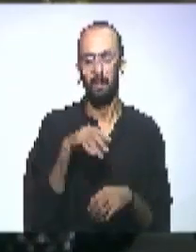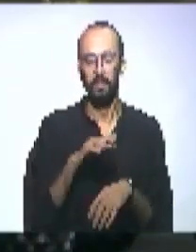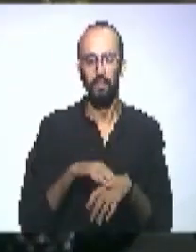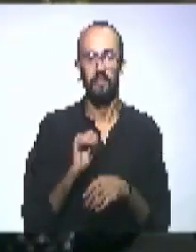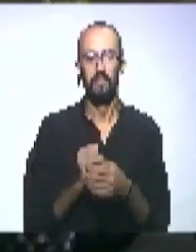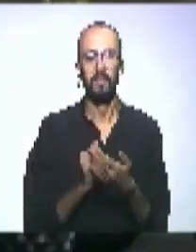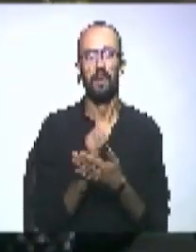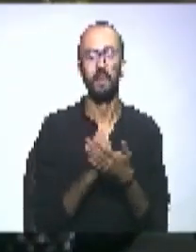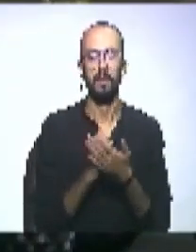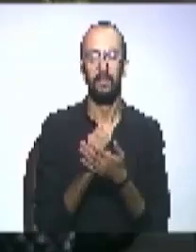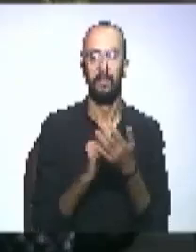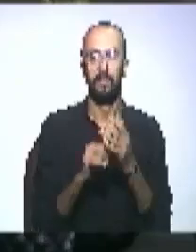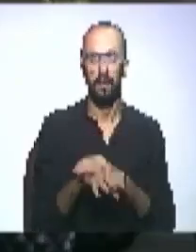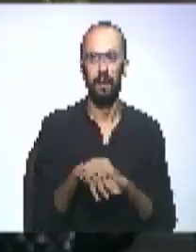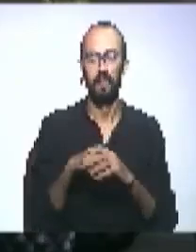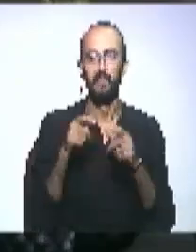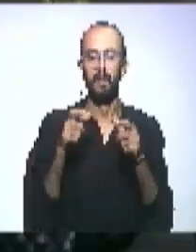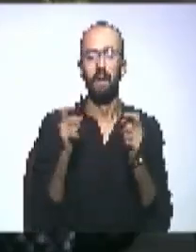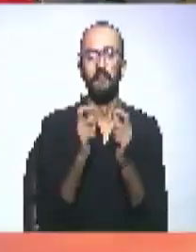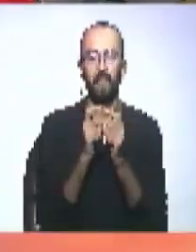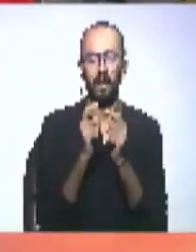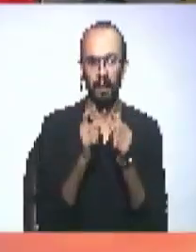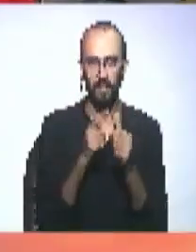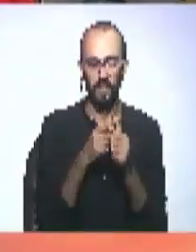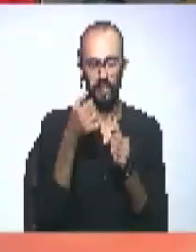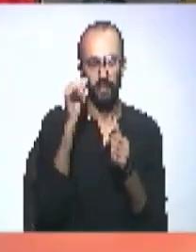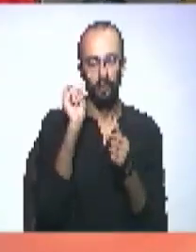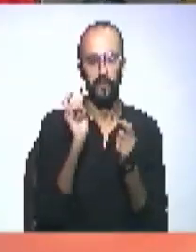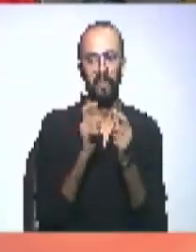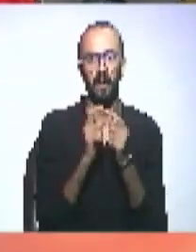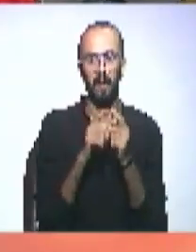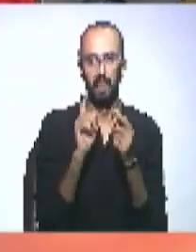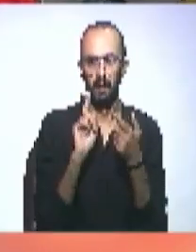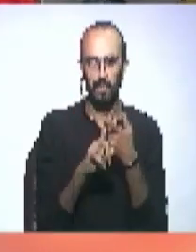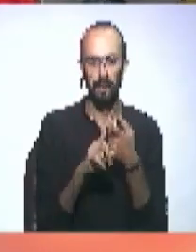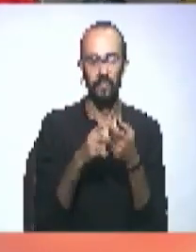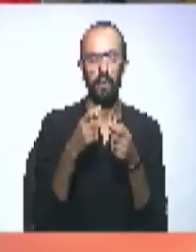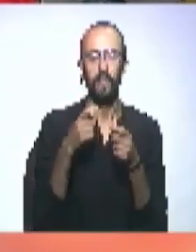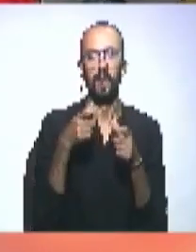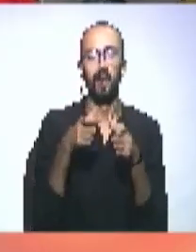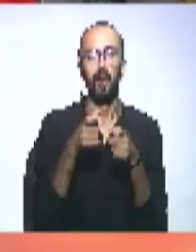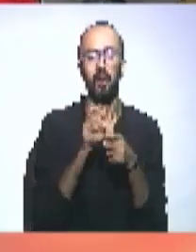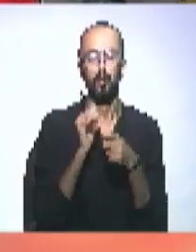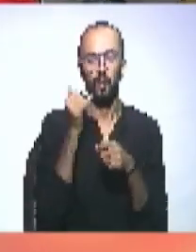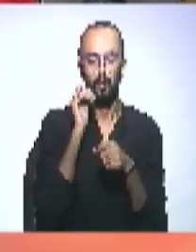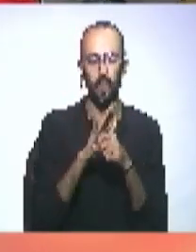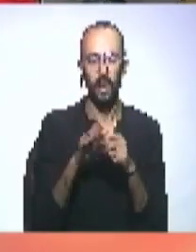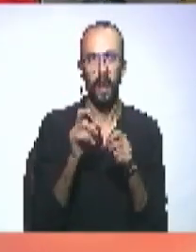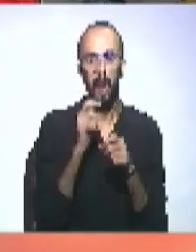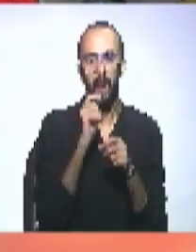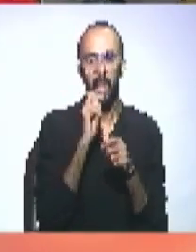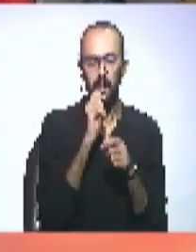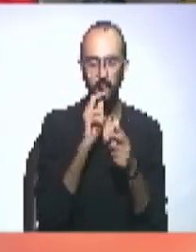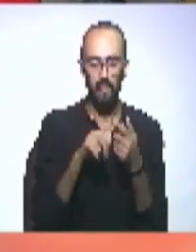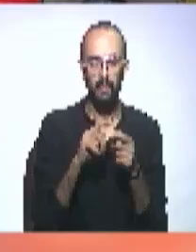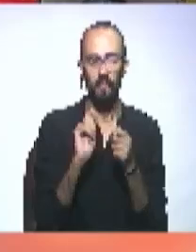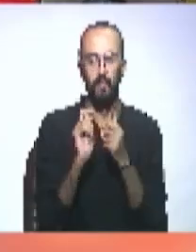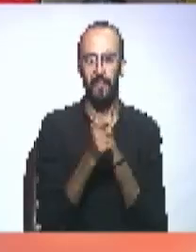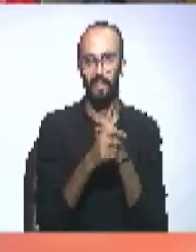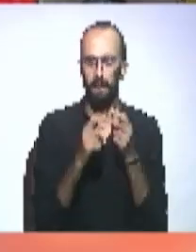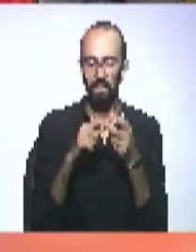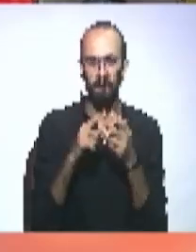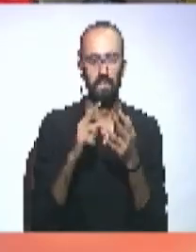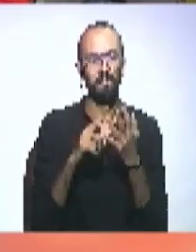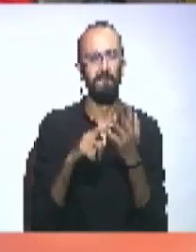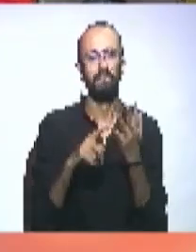المدارس، عملنا برجر الفراخ، عملنا لانشون الفراخ، عملنا لانشون اللحمه، عملنا البولوبيف، عملنا حاجات كتيره